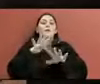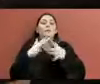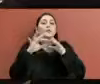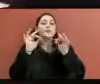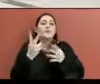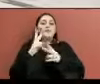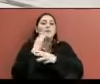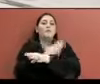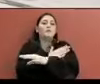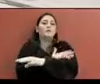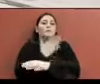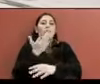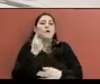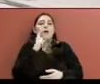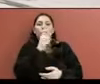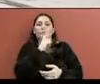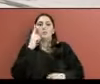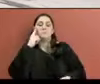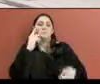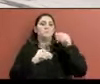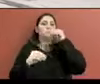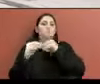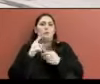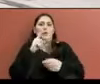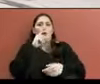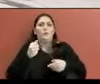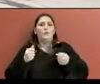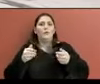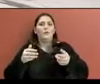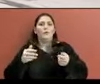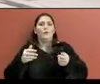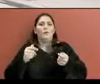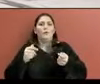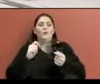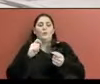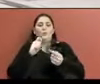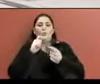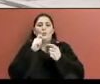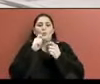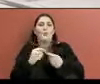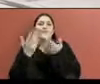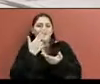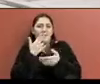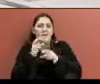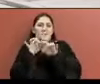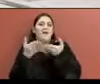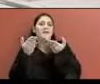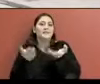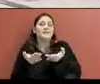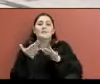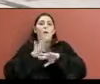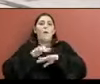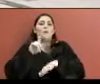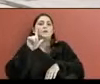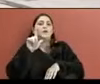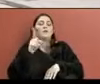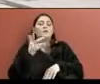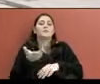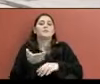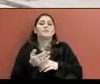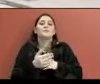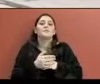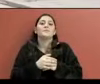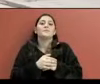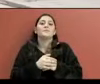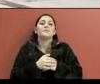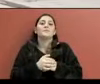sonra tabii enişte düşünüyor. Akülü tekerlekli sandalye sözü verdik. Sigarayı da bıraktı. Ne yapacağız? Ondan sonra sağ